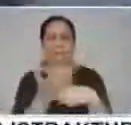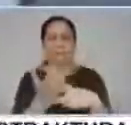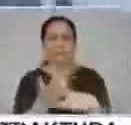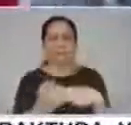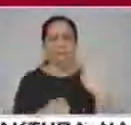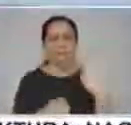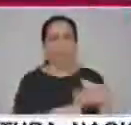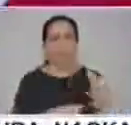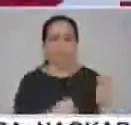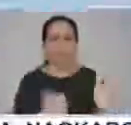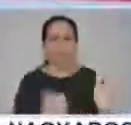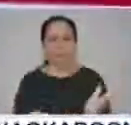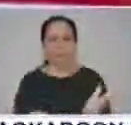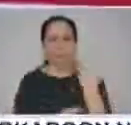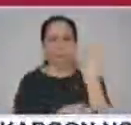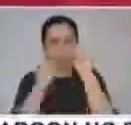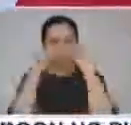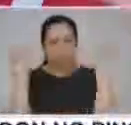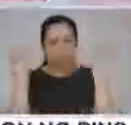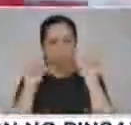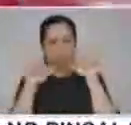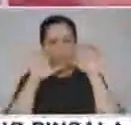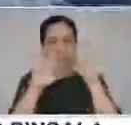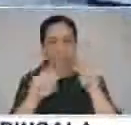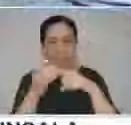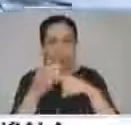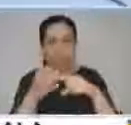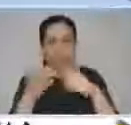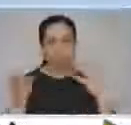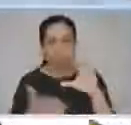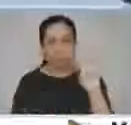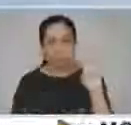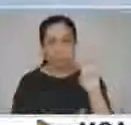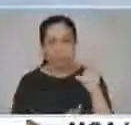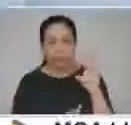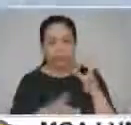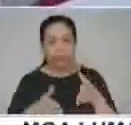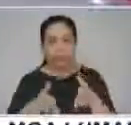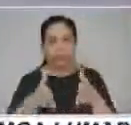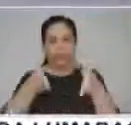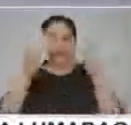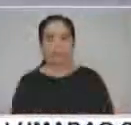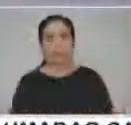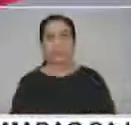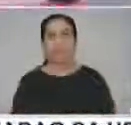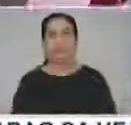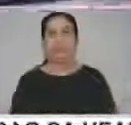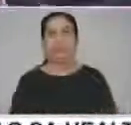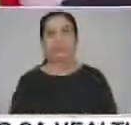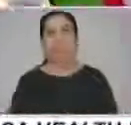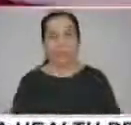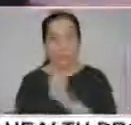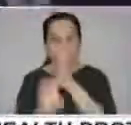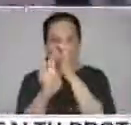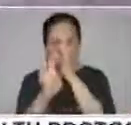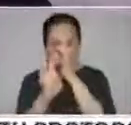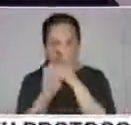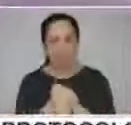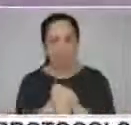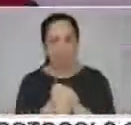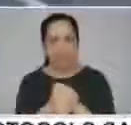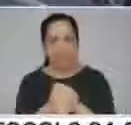Dapat kasi ay mga pampasaherong bus lang ang makikitang bumabiyahe dito. Pero kahapon sa inspeksyon ng IAC ay may 8 nahuli na mga modern jeepneys